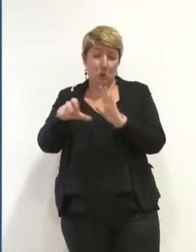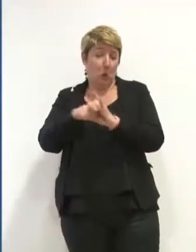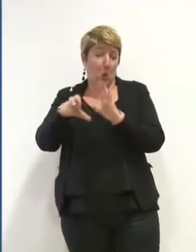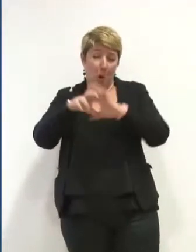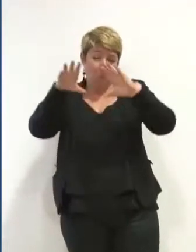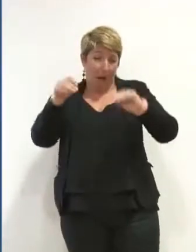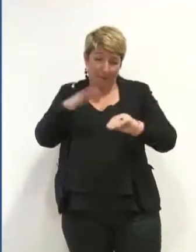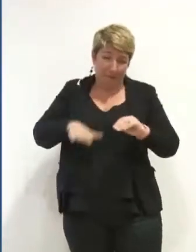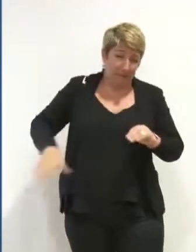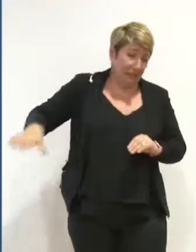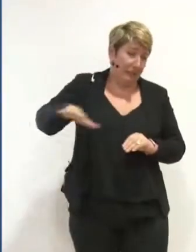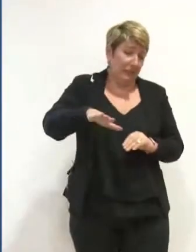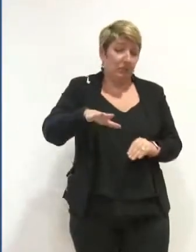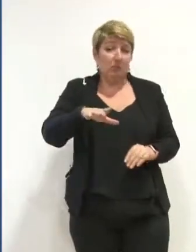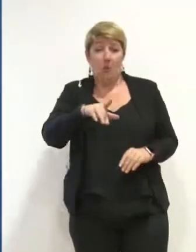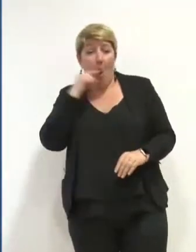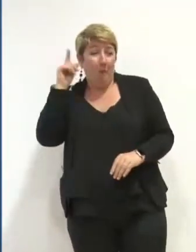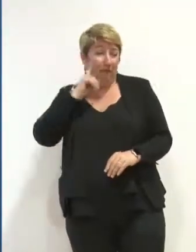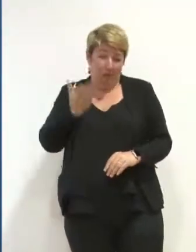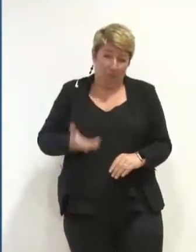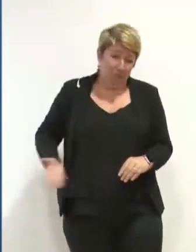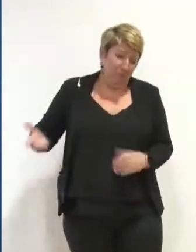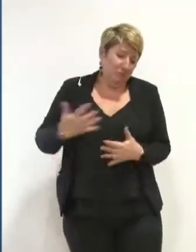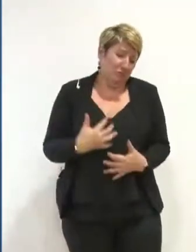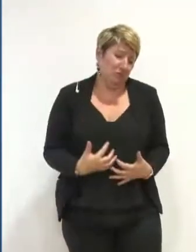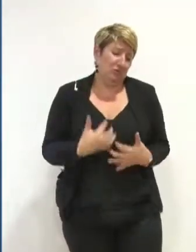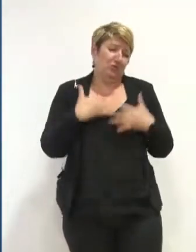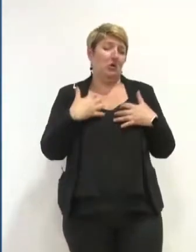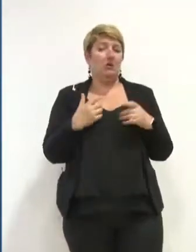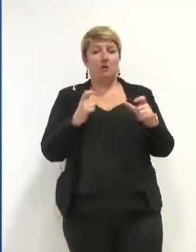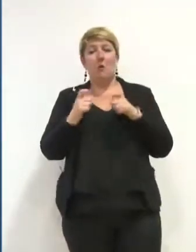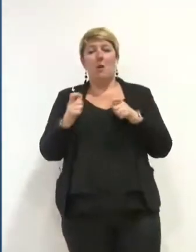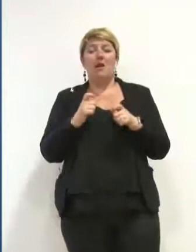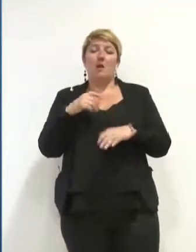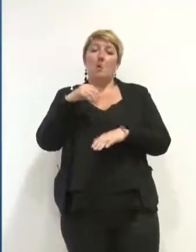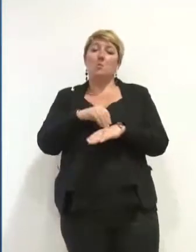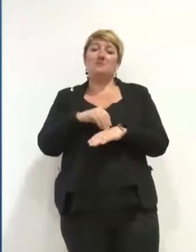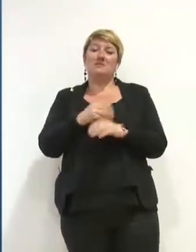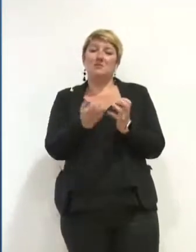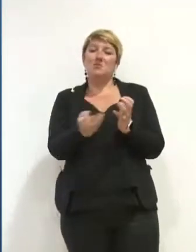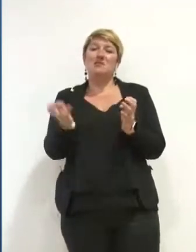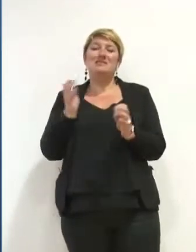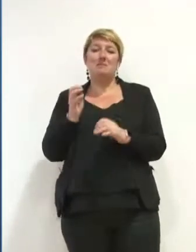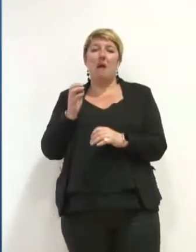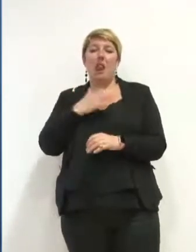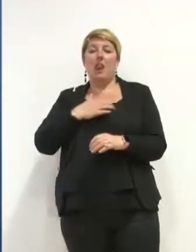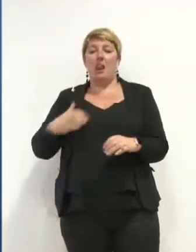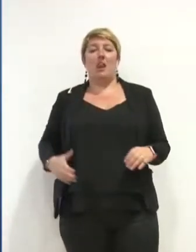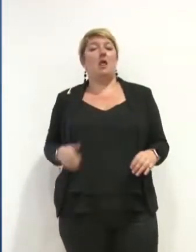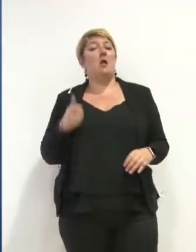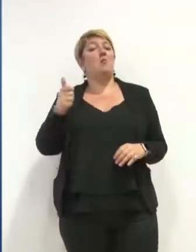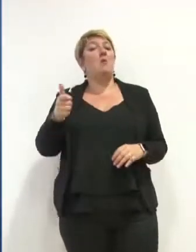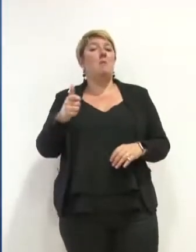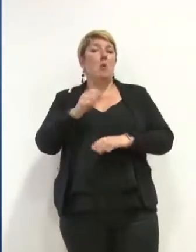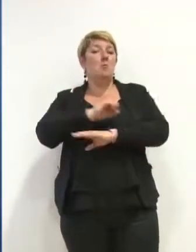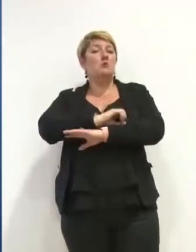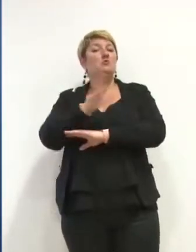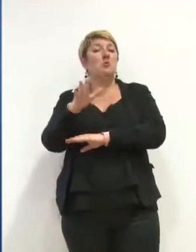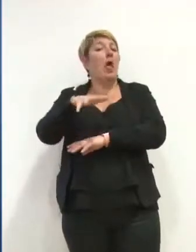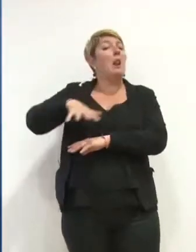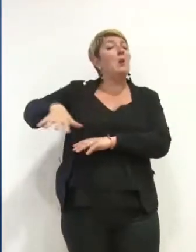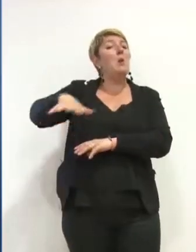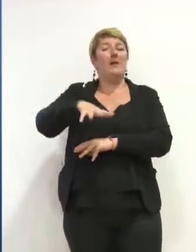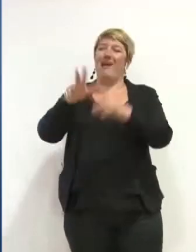Cette interview de notre collègue conseiller municipal à un journal local dépeint et confirme parfaitement le